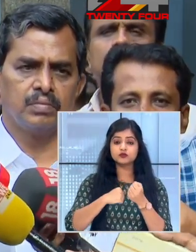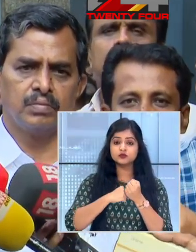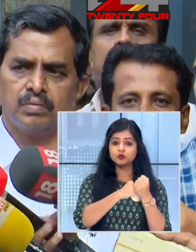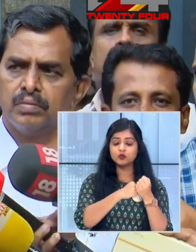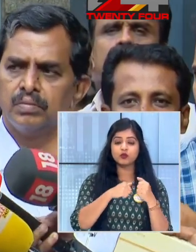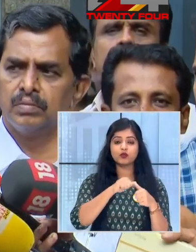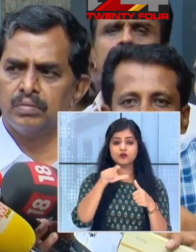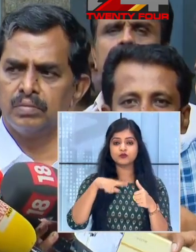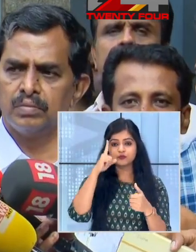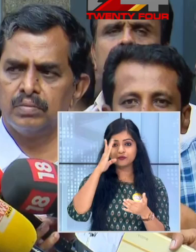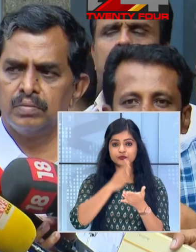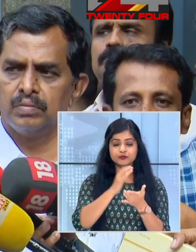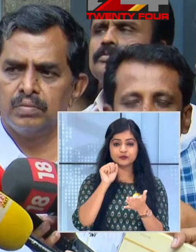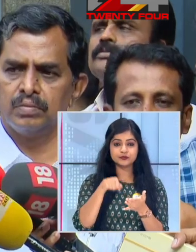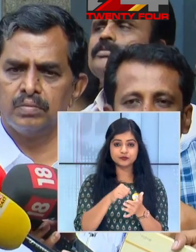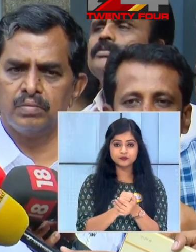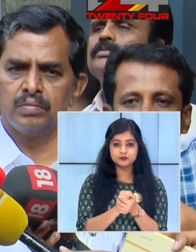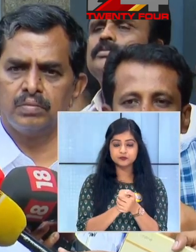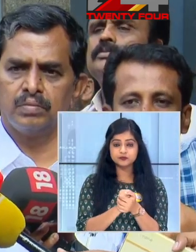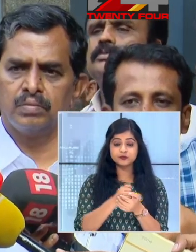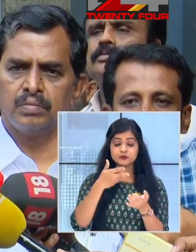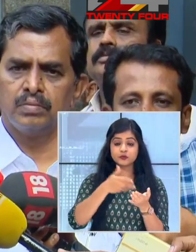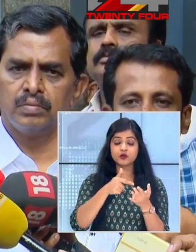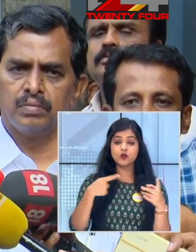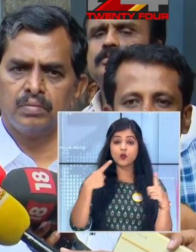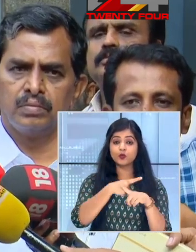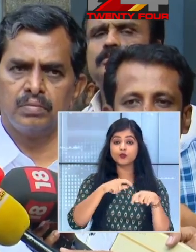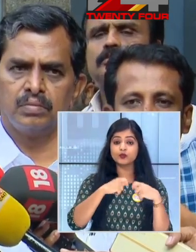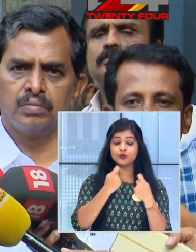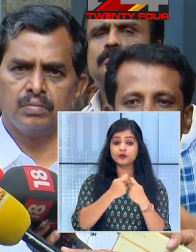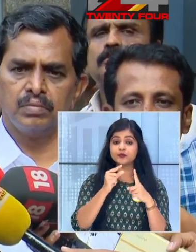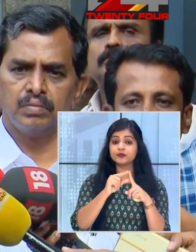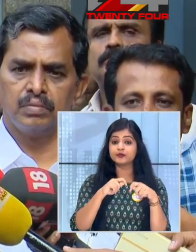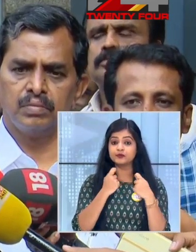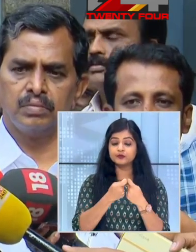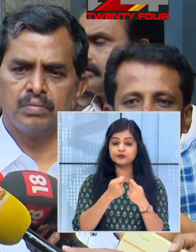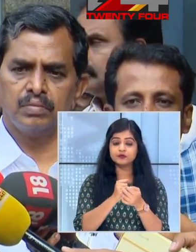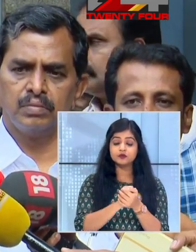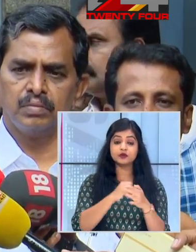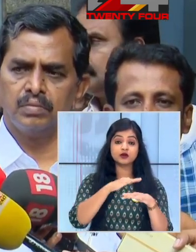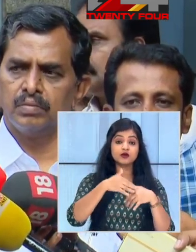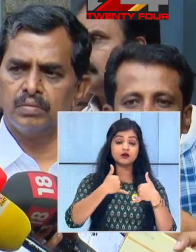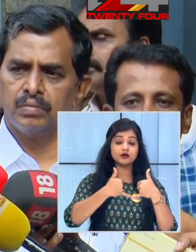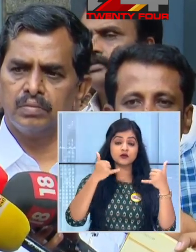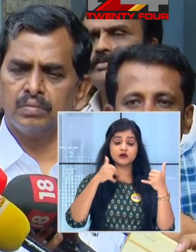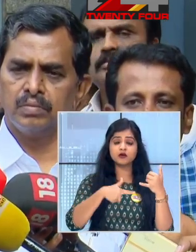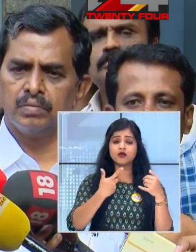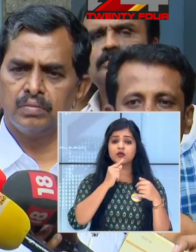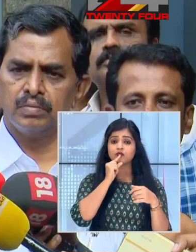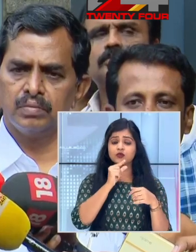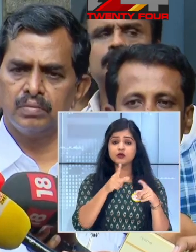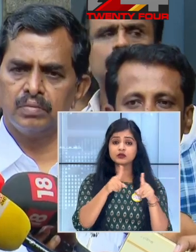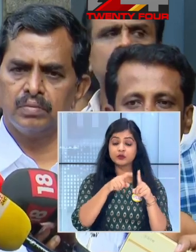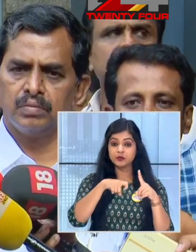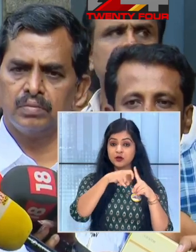പിന്തുണക്കുമെന്ന് ഞങ്ങൾക്ക് പൂർണ്ണ വിശ്വാസമുണ്ട്. ഇവിടെ പ്രതിപക്ഷ കക്ഷികളെന്ന് പറയുന്ന പാർട്ടി രാജ്യത്ത് പൊതുവിൽ സ്വീകരിക്കുന്ന സമീപനമല്ല